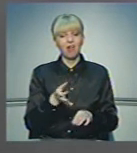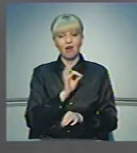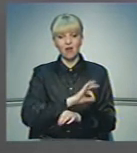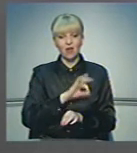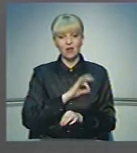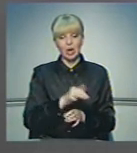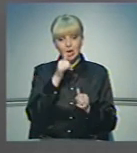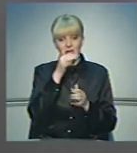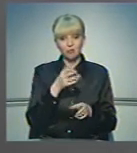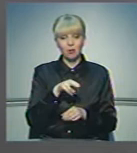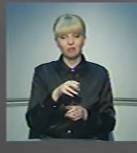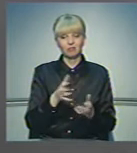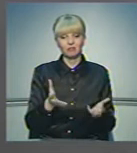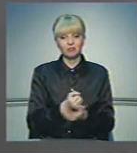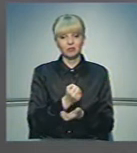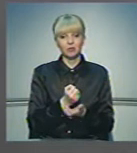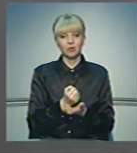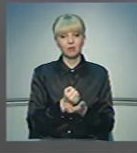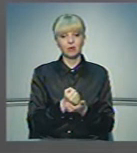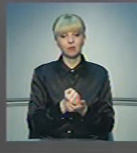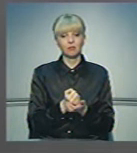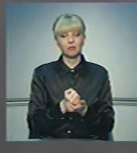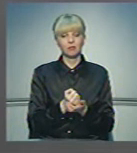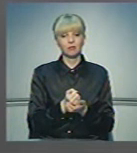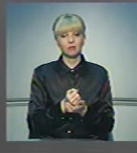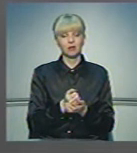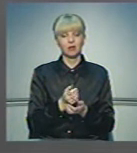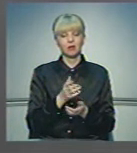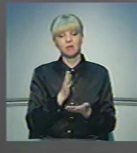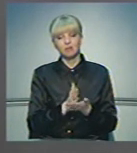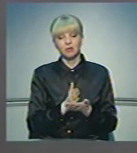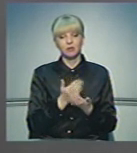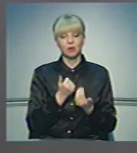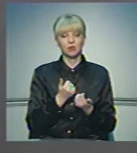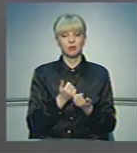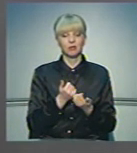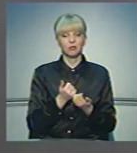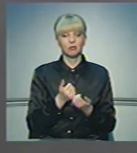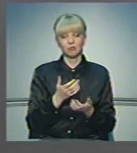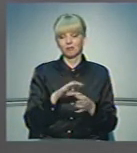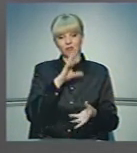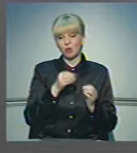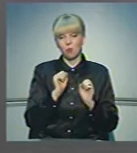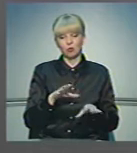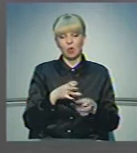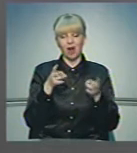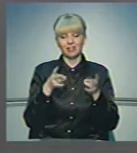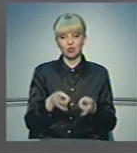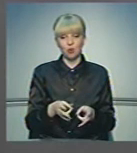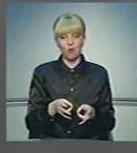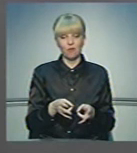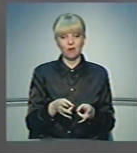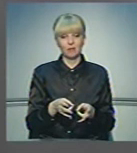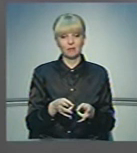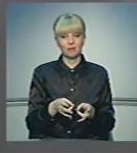не може це протягнути, бо бачите, пам'ятаєте мої слова, чи я буду працювати чи ні, що це не буде, це буде ще катастрофа має бути.